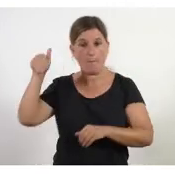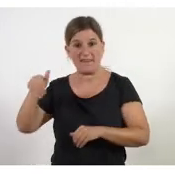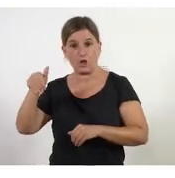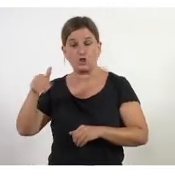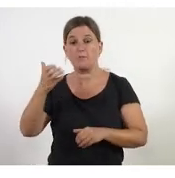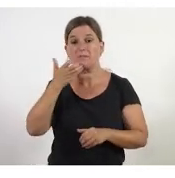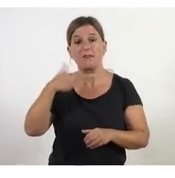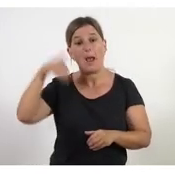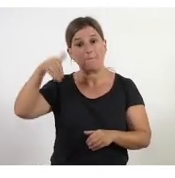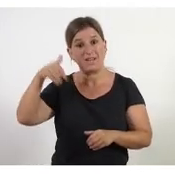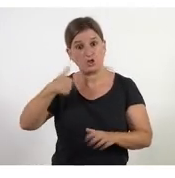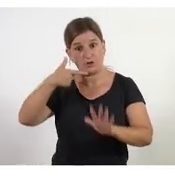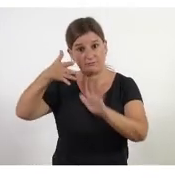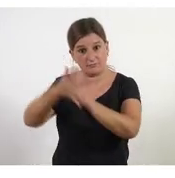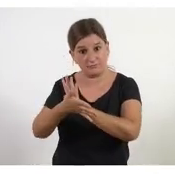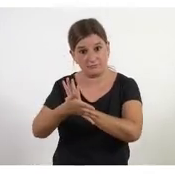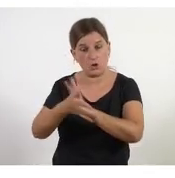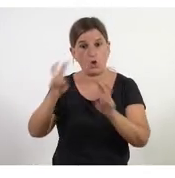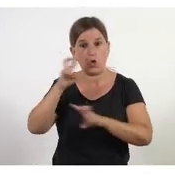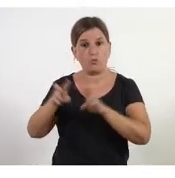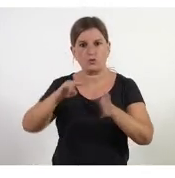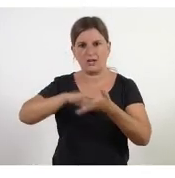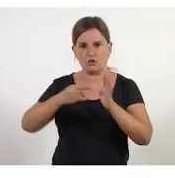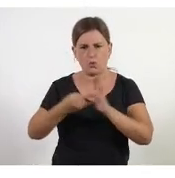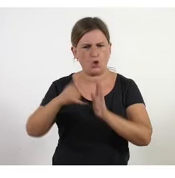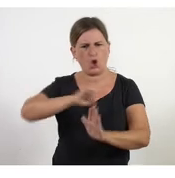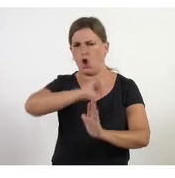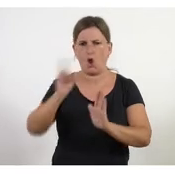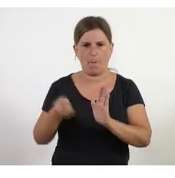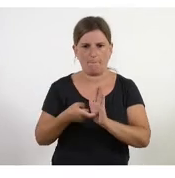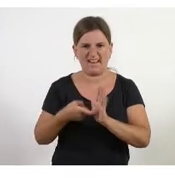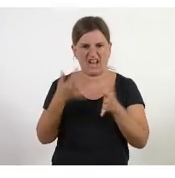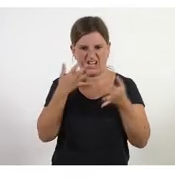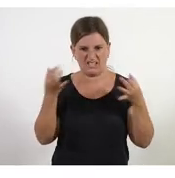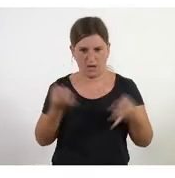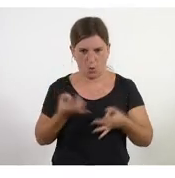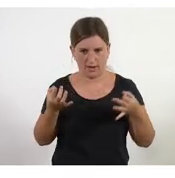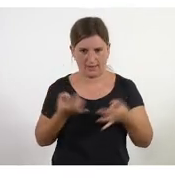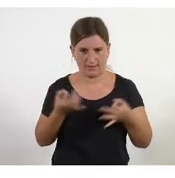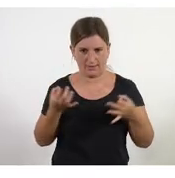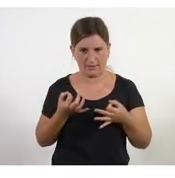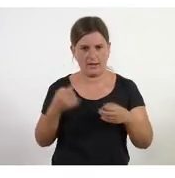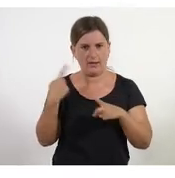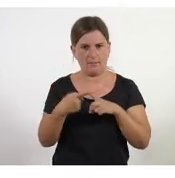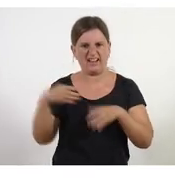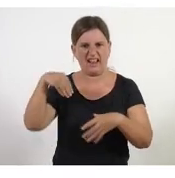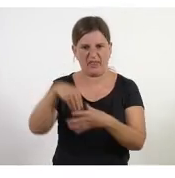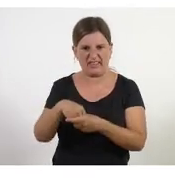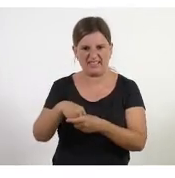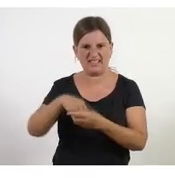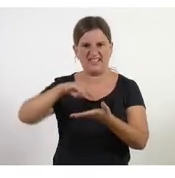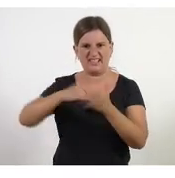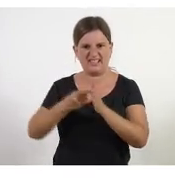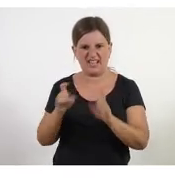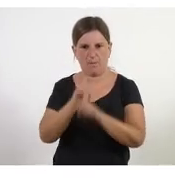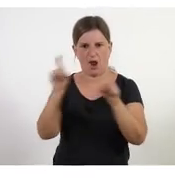doncs dir que si busquem una solució completa en quant a seguretat, perquè integra el sistema operatiu, el